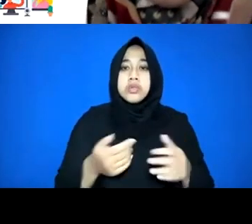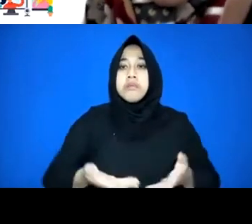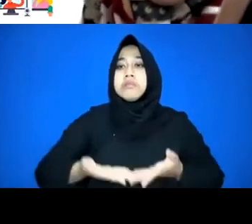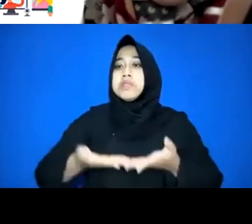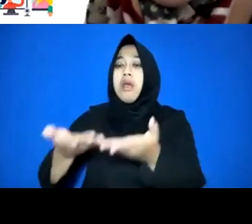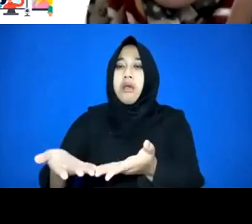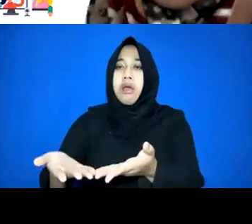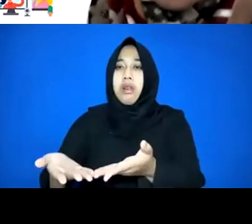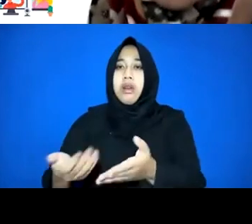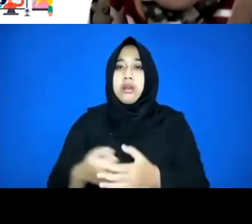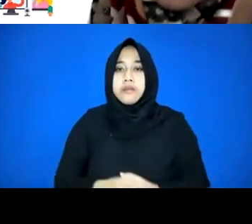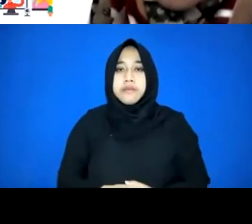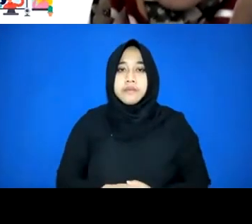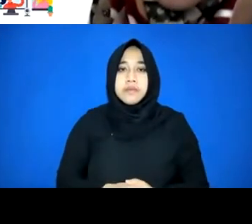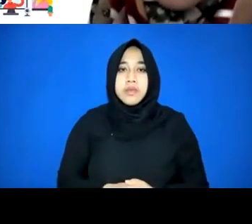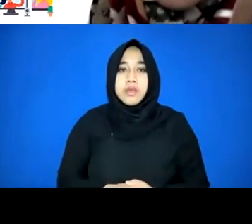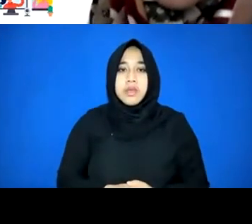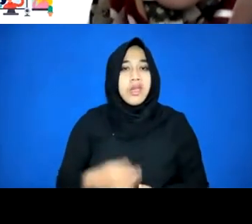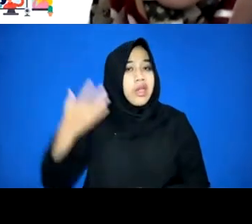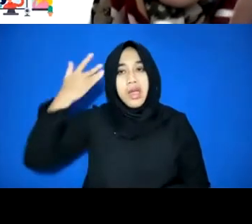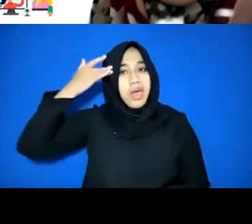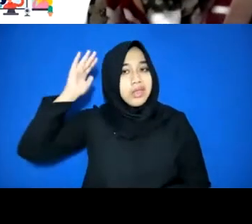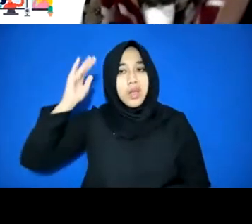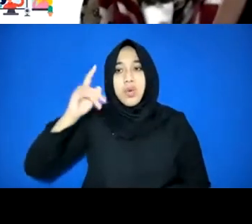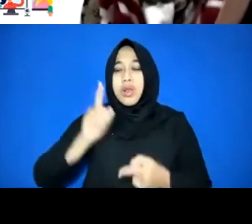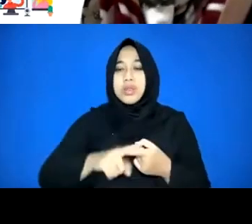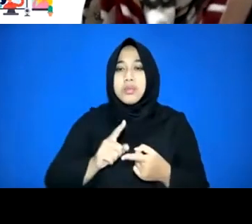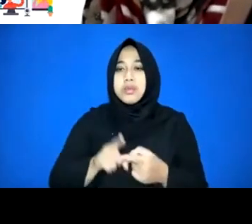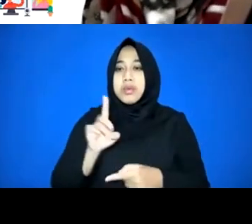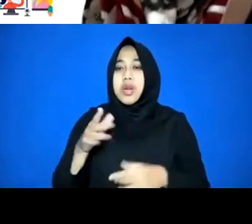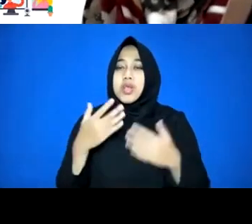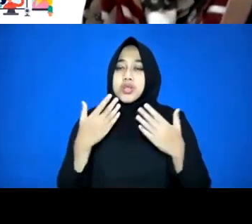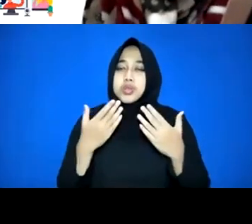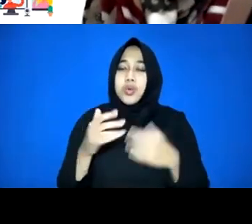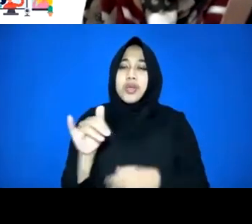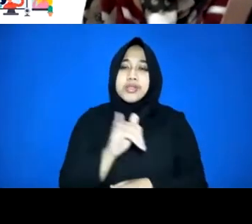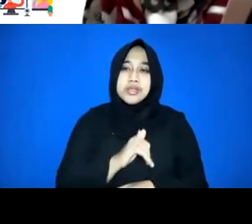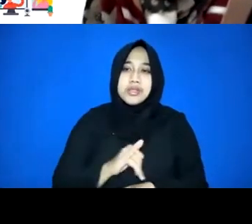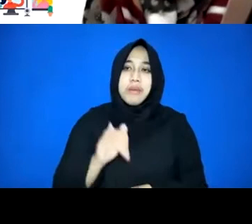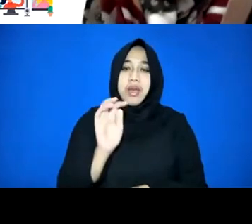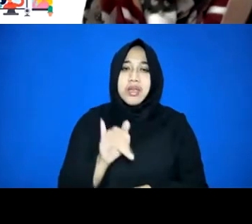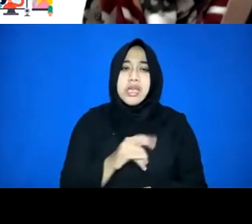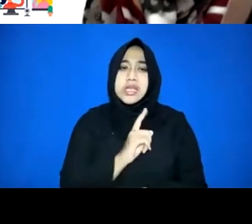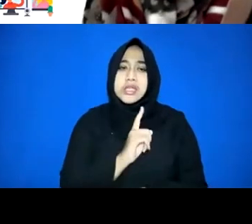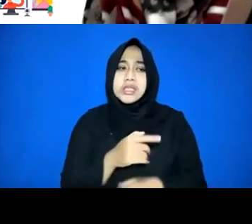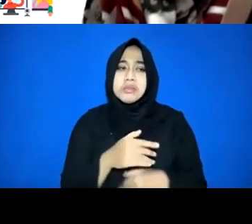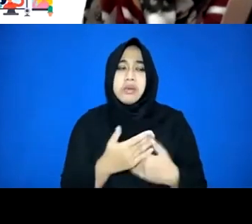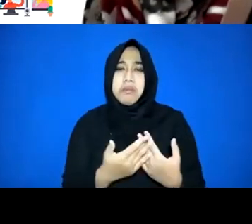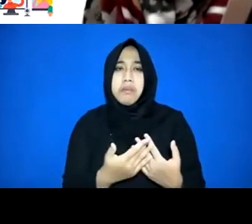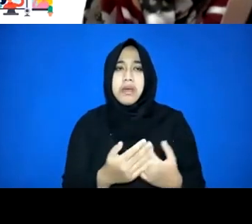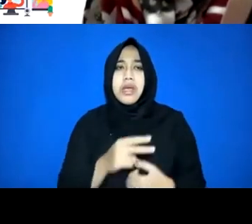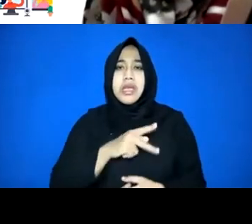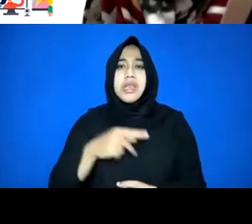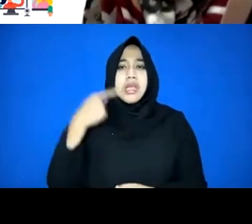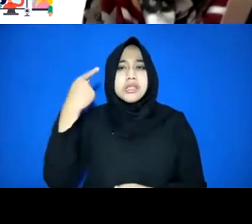ya. Kurang tahu kalau dengan yang lain ya mudah-mudahan sama gitu ya. Karena memang kita